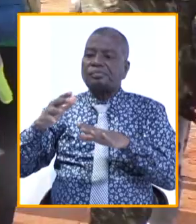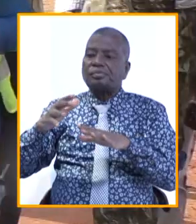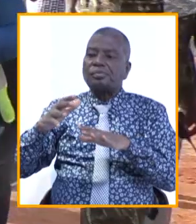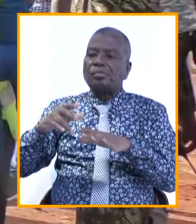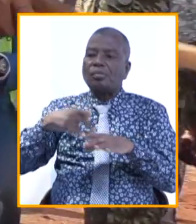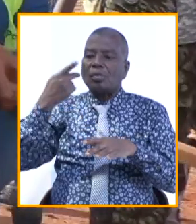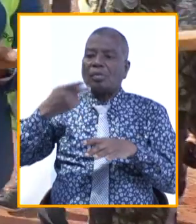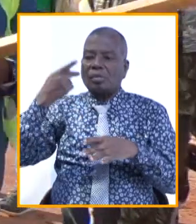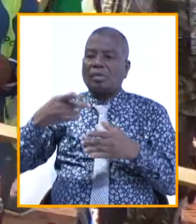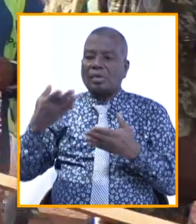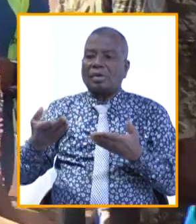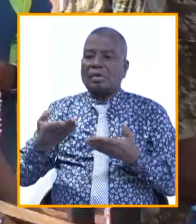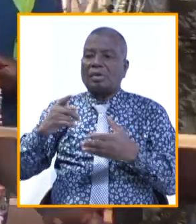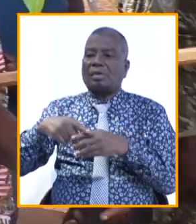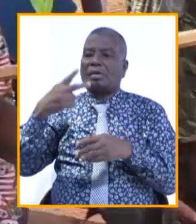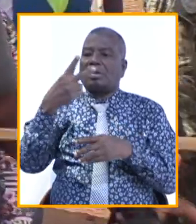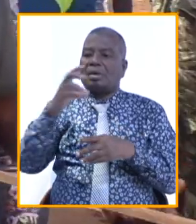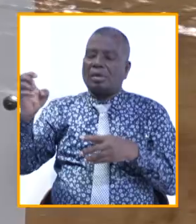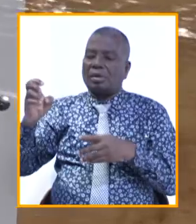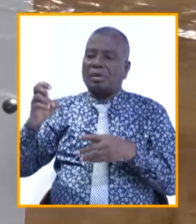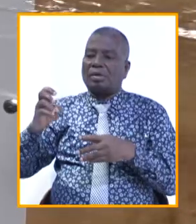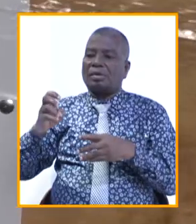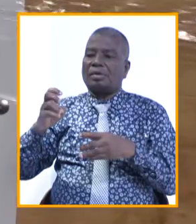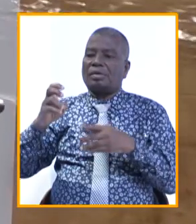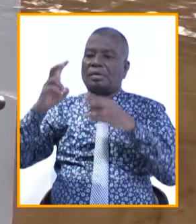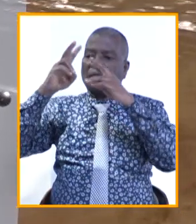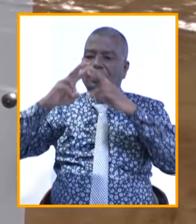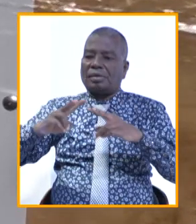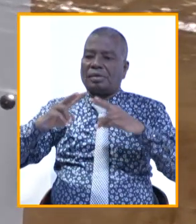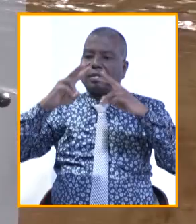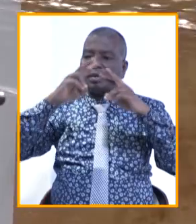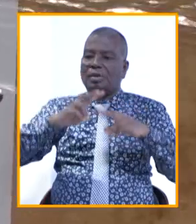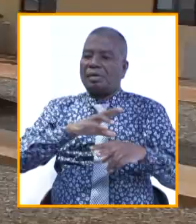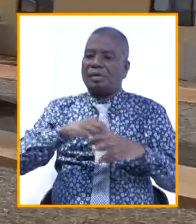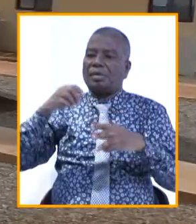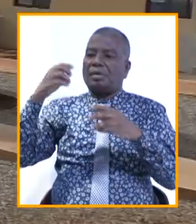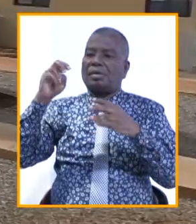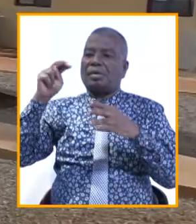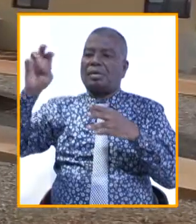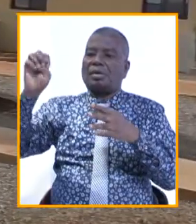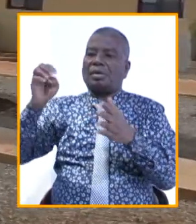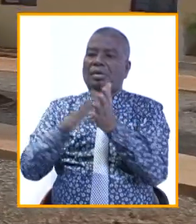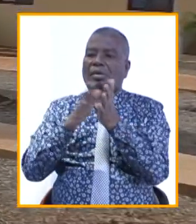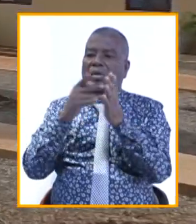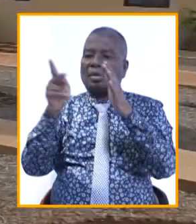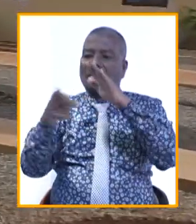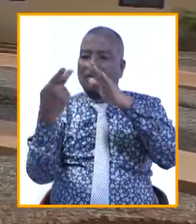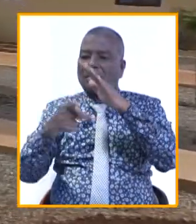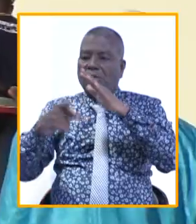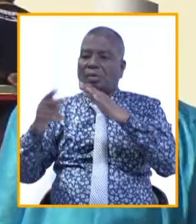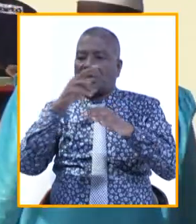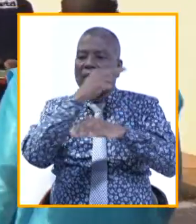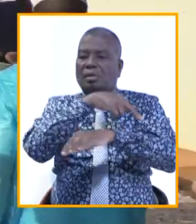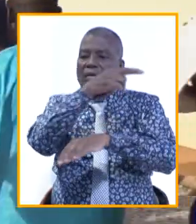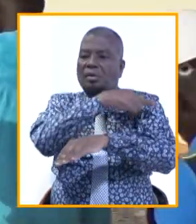On parle ici de 200 villas, une école primaire, un centre de santé avec infirmerie et maternité, un